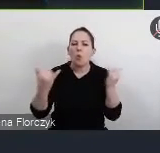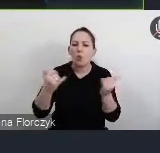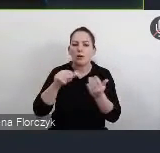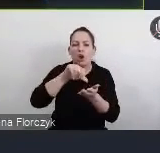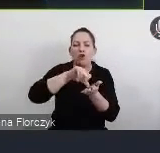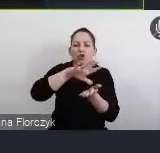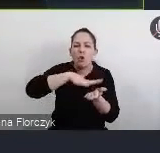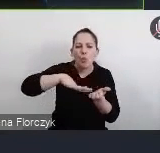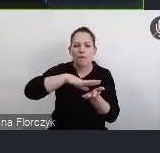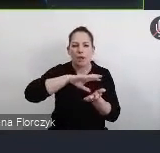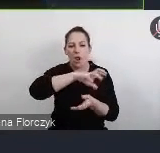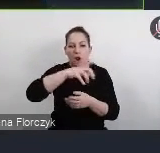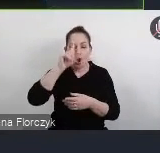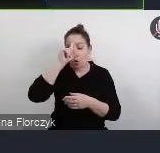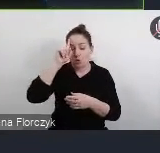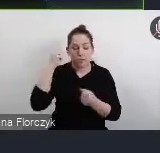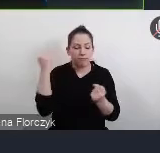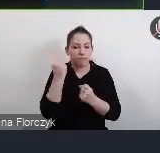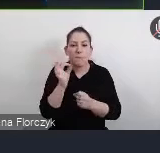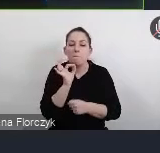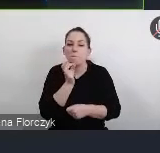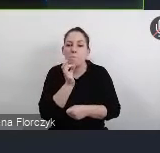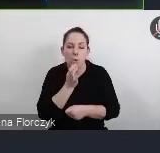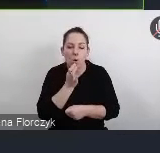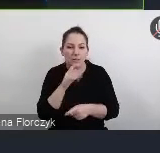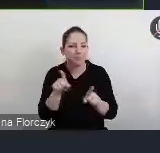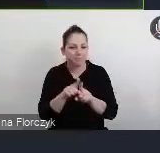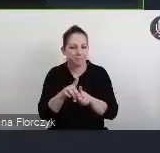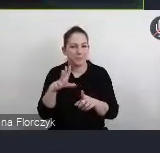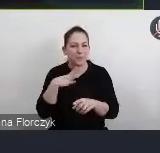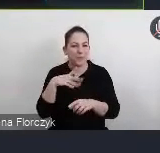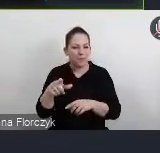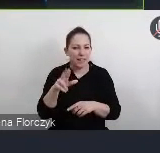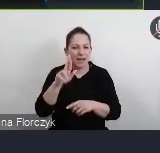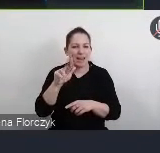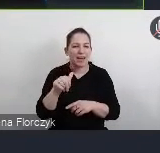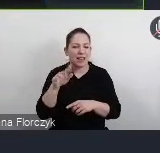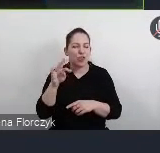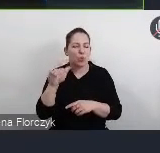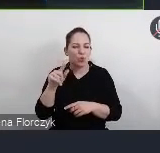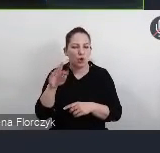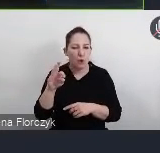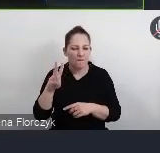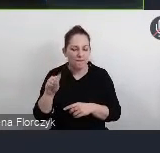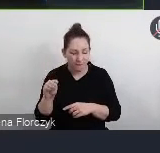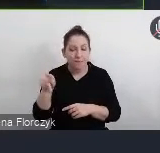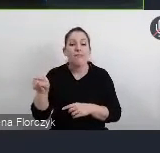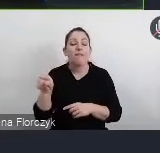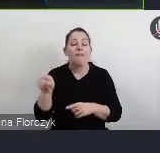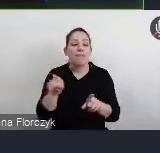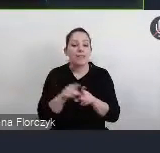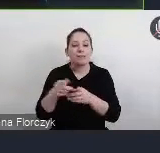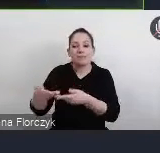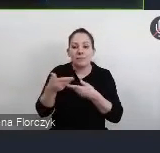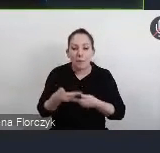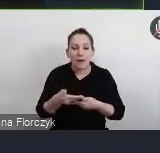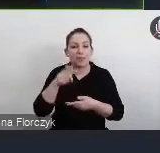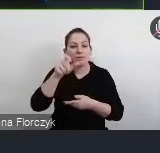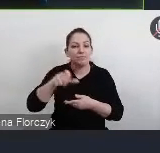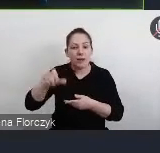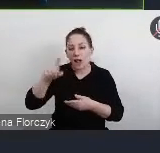od ludzi bardzo młodych, tak jak to zrobiono właśnie w Redutowach, jak również zapraszać tych,